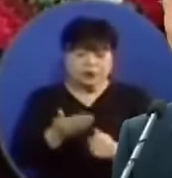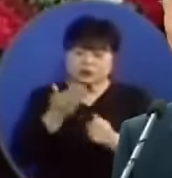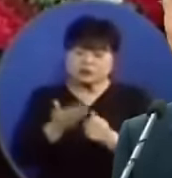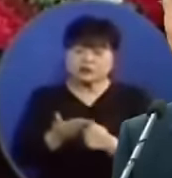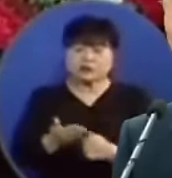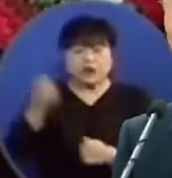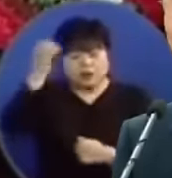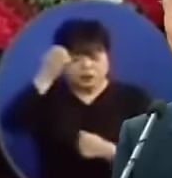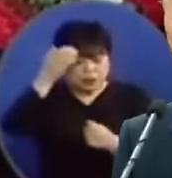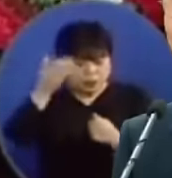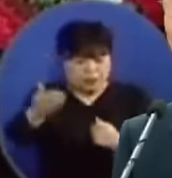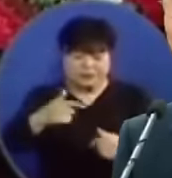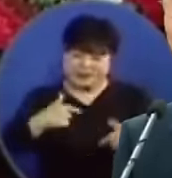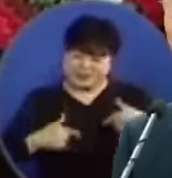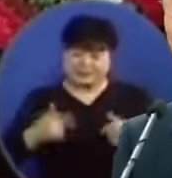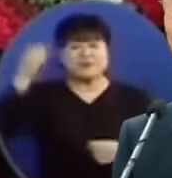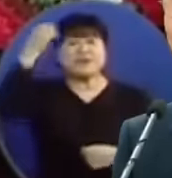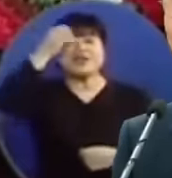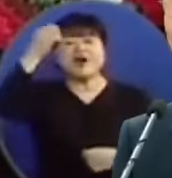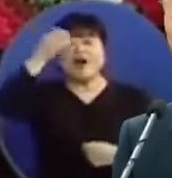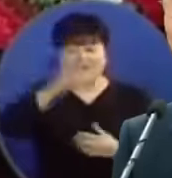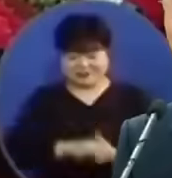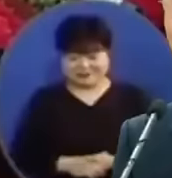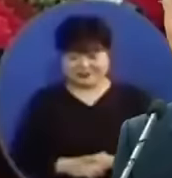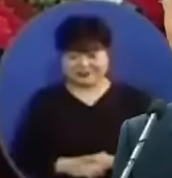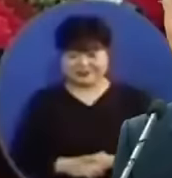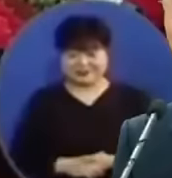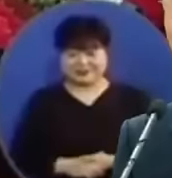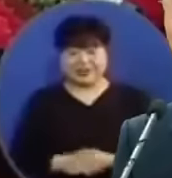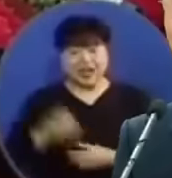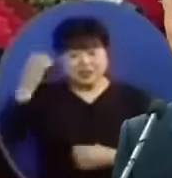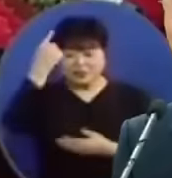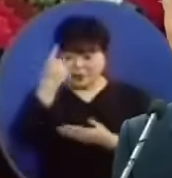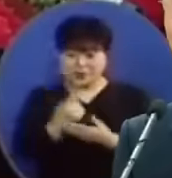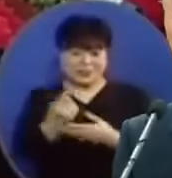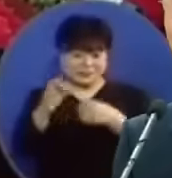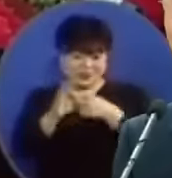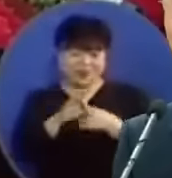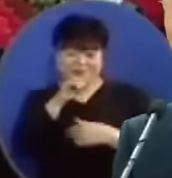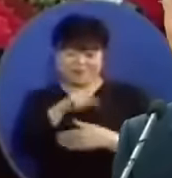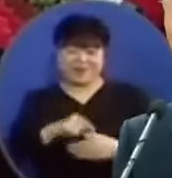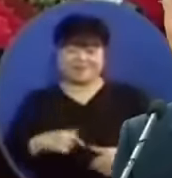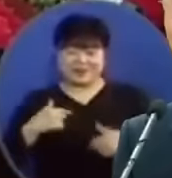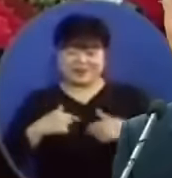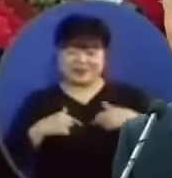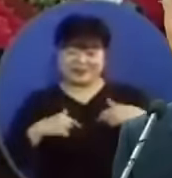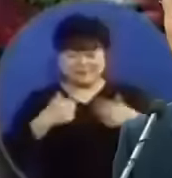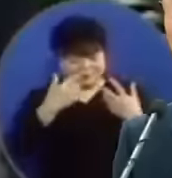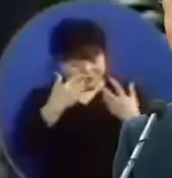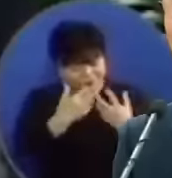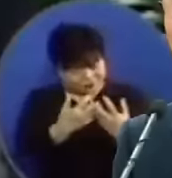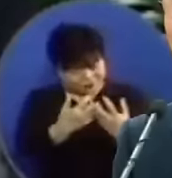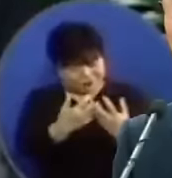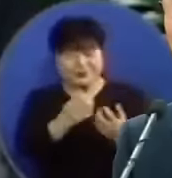주시는 성령은 기쁨의 영인 것입니다. 성령이 오시면 마음의 기쁨이 충만해지는